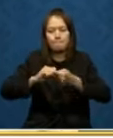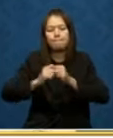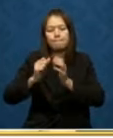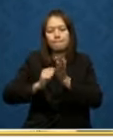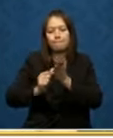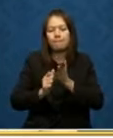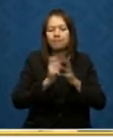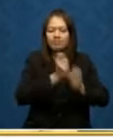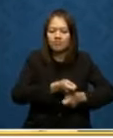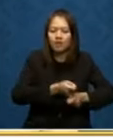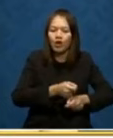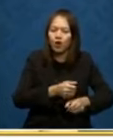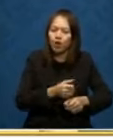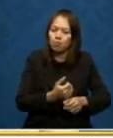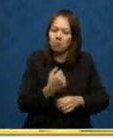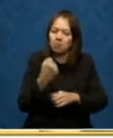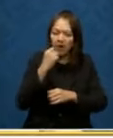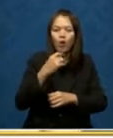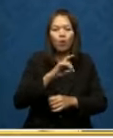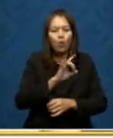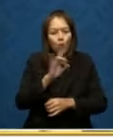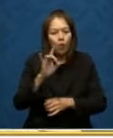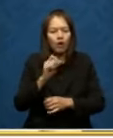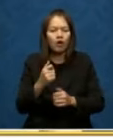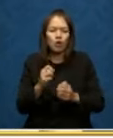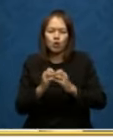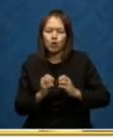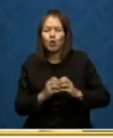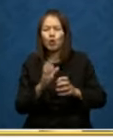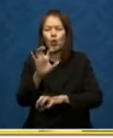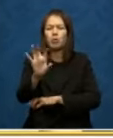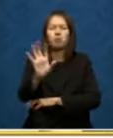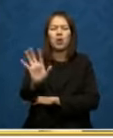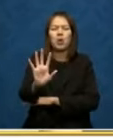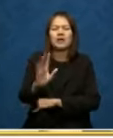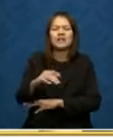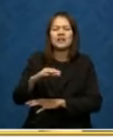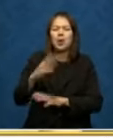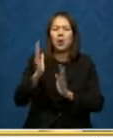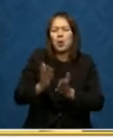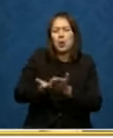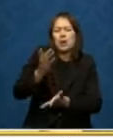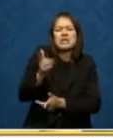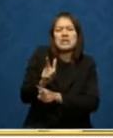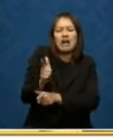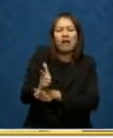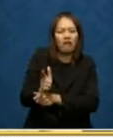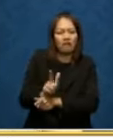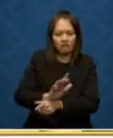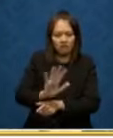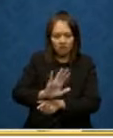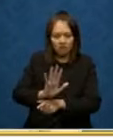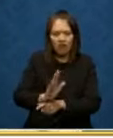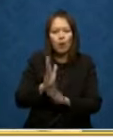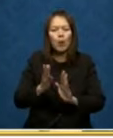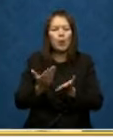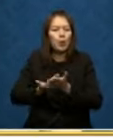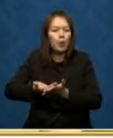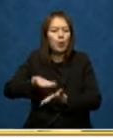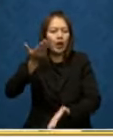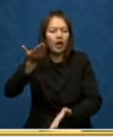เกษตรกรยืนอยู่ได้หลายคนบอกว่าอย่าไปยุ่งเลยเรื่องกุ้งเนื่องจากว่าเศรษฐีเลี้ยงทั้งนั้นแหละครับนะครับวันนี้เศรษฐีก็